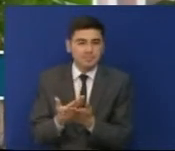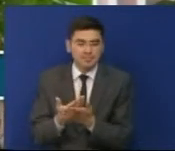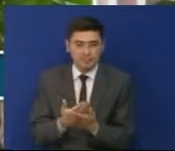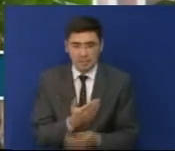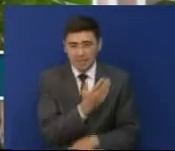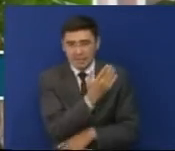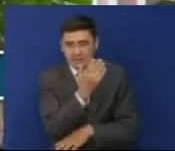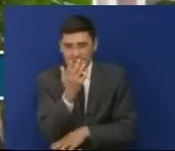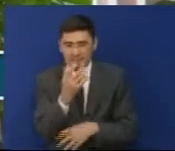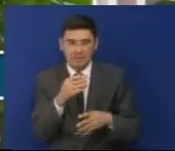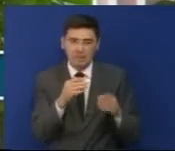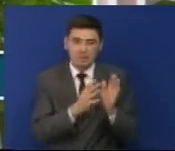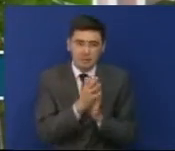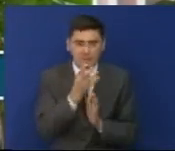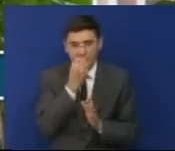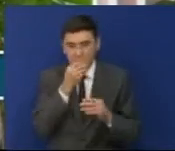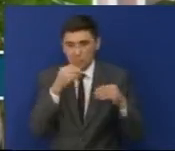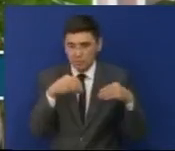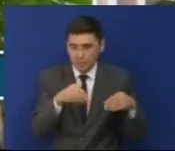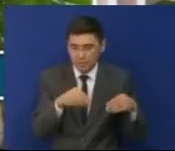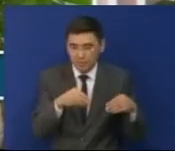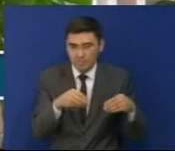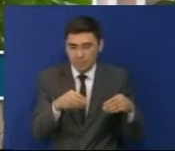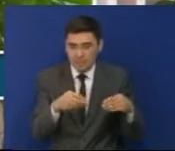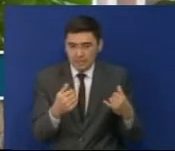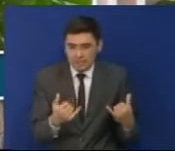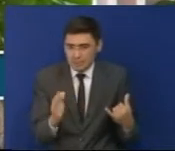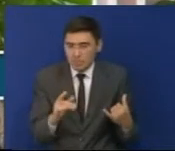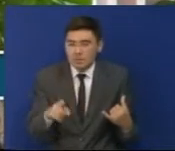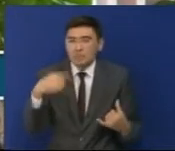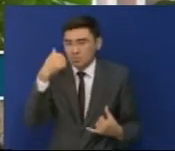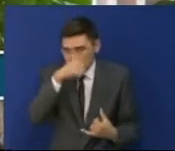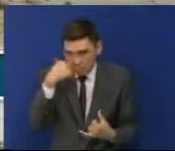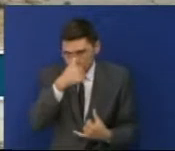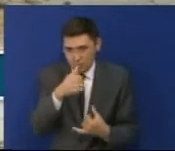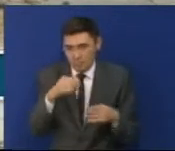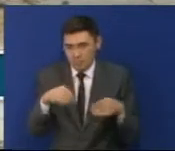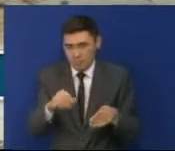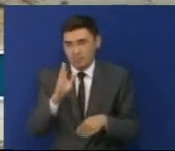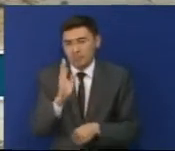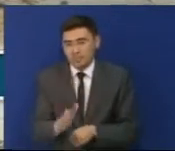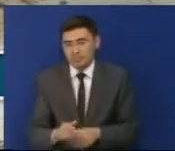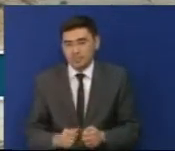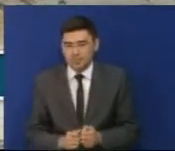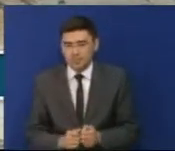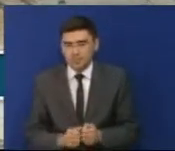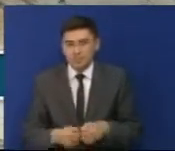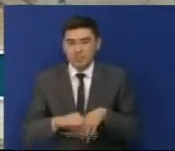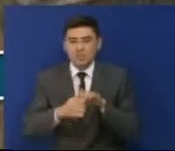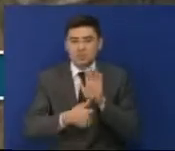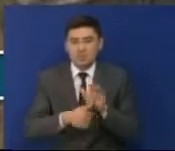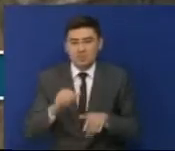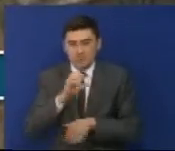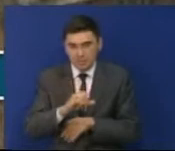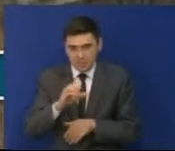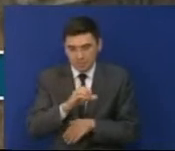қалған жұмыстарды биыл атқарамыз. Ал жасыл желектерді отырғызу келесі жылдың еншісінде. 16 қыркүйек күні орталық саябақты